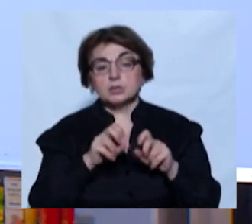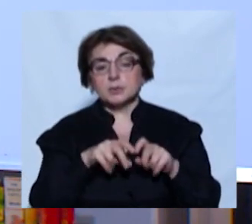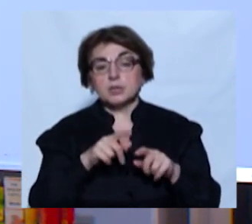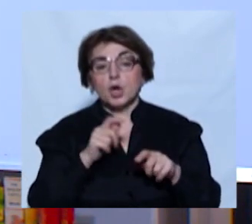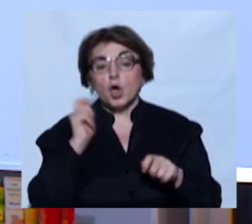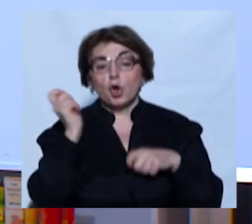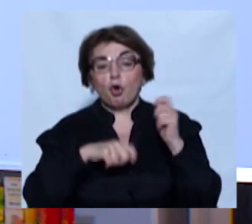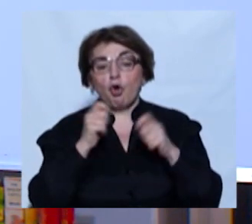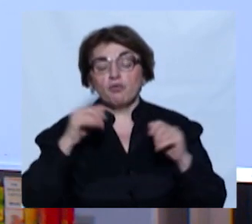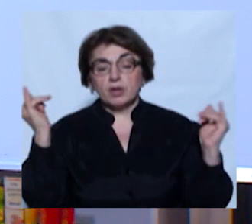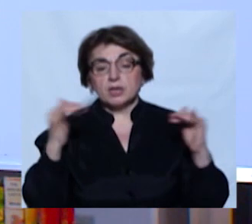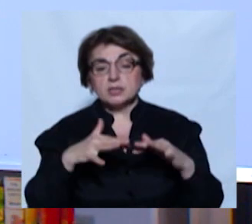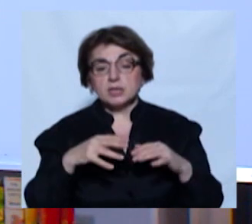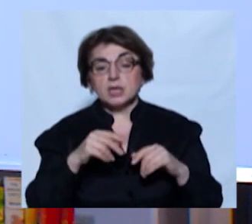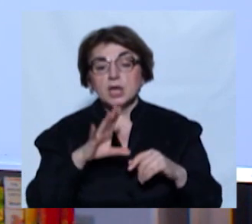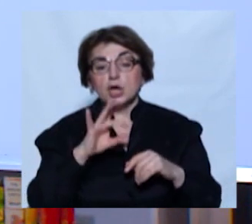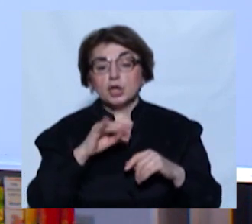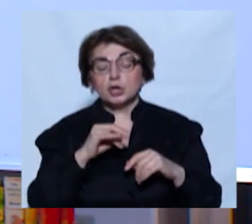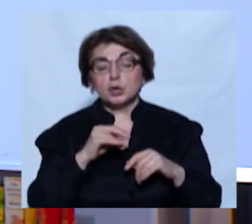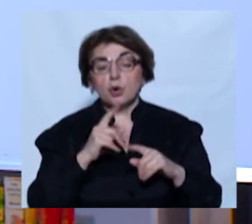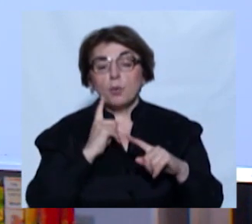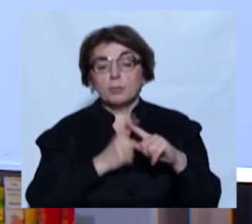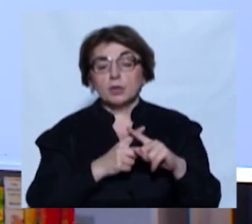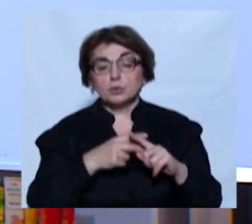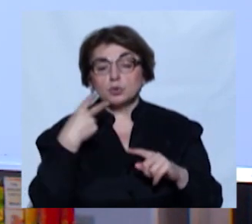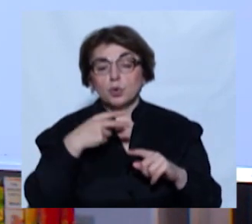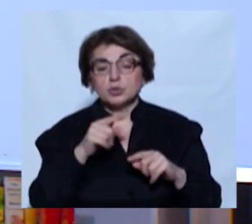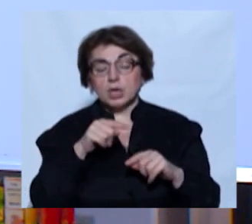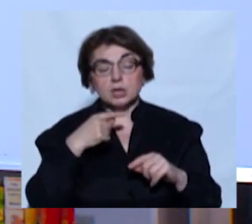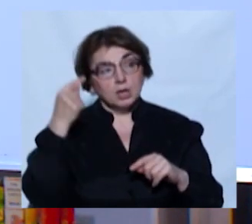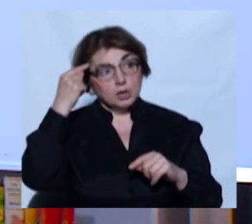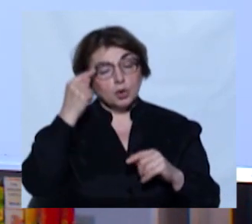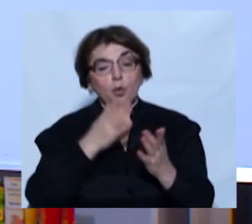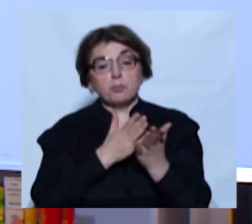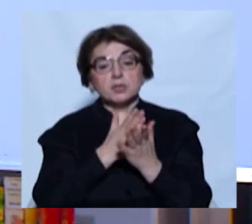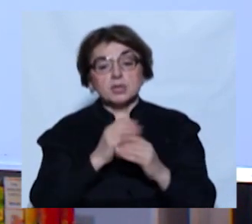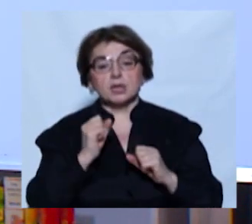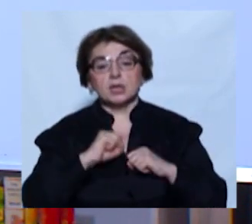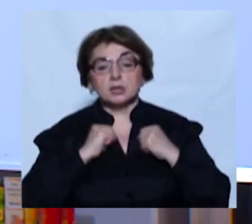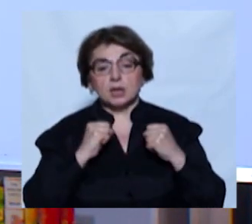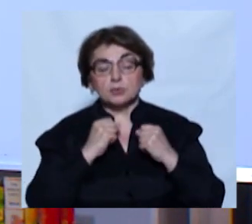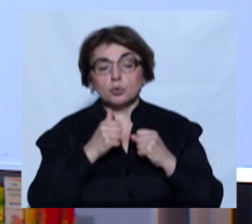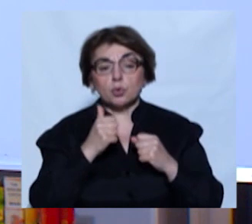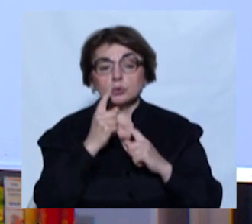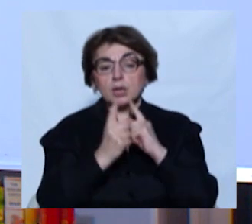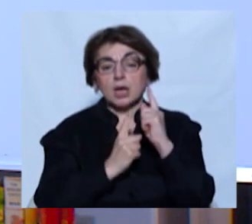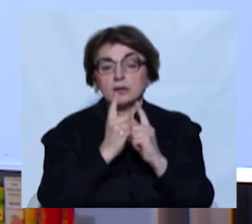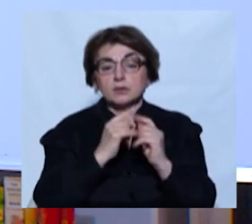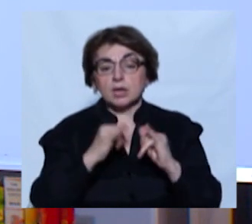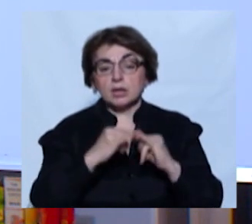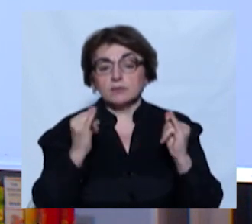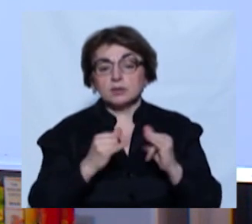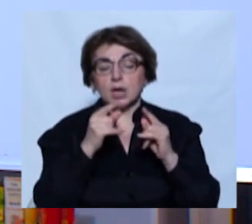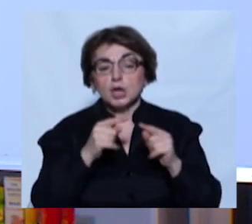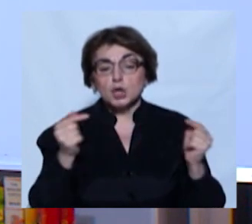კონფერენციაზე რიო პლუს 20-ზე სწორედ დაისახეს მიზნად, თუ როგორ შეემუშავებინათ მდგრადი განვითარების მიზნები და პირველად